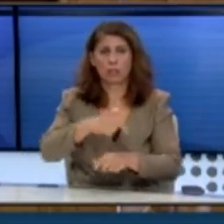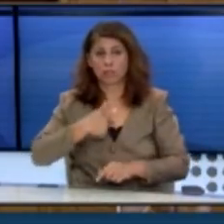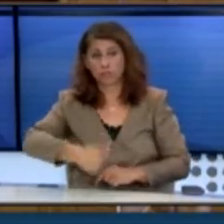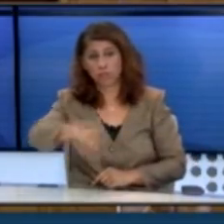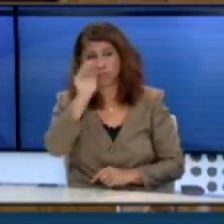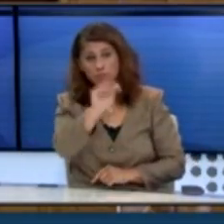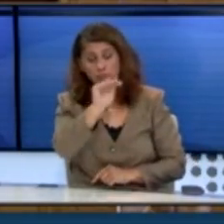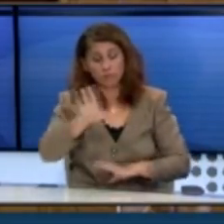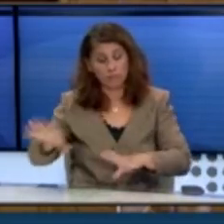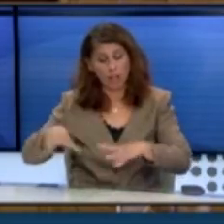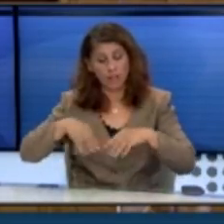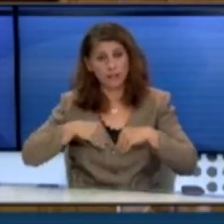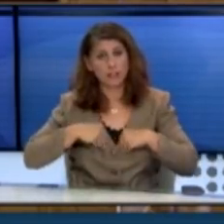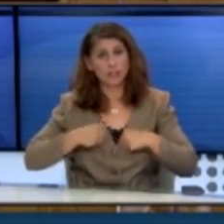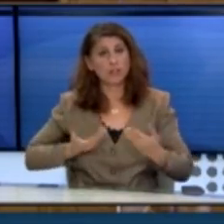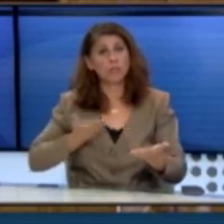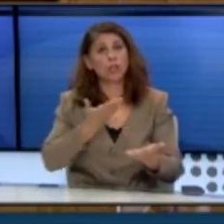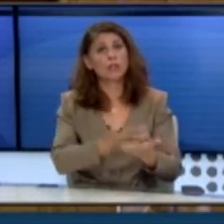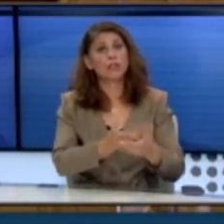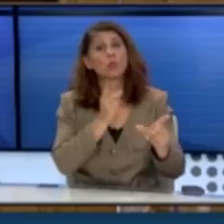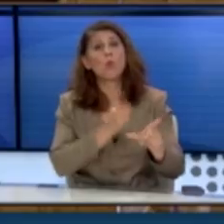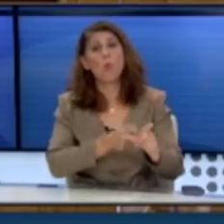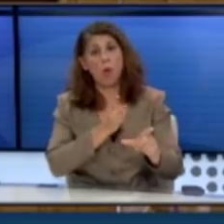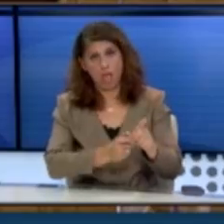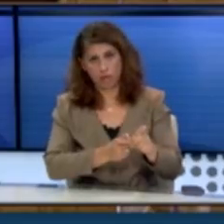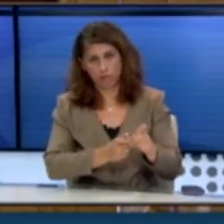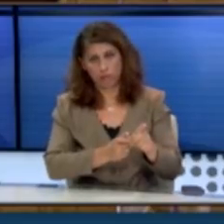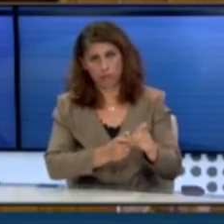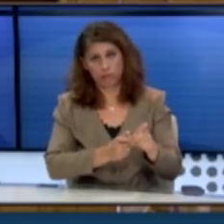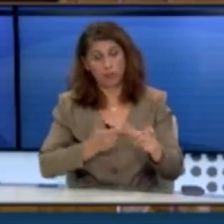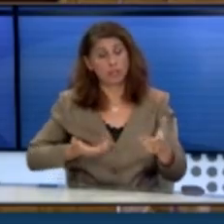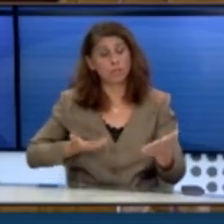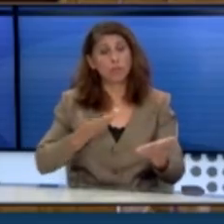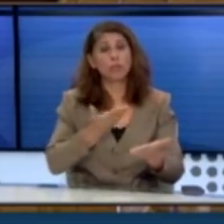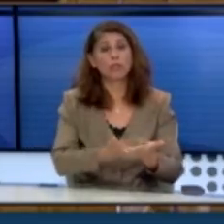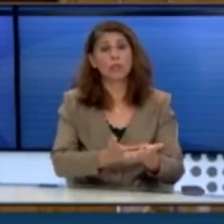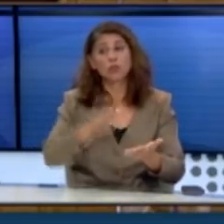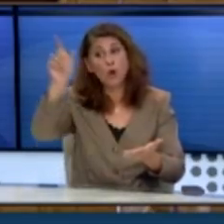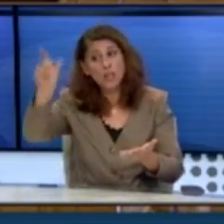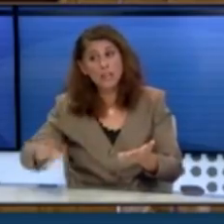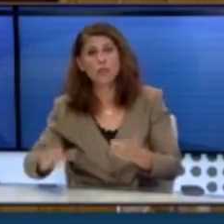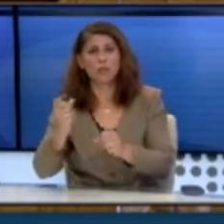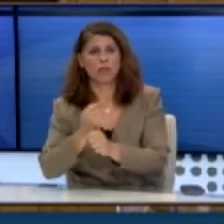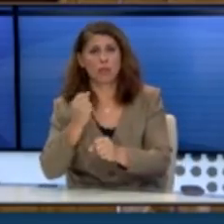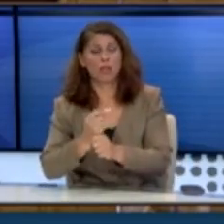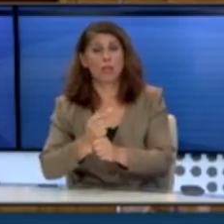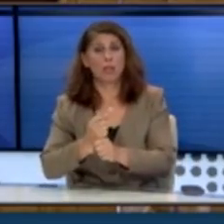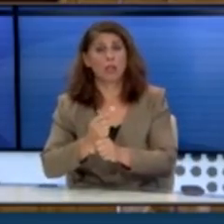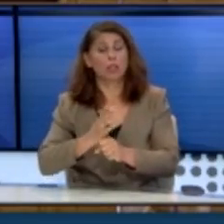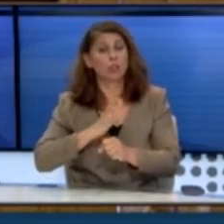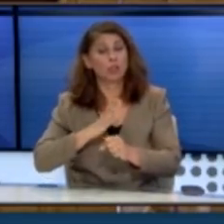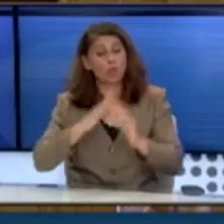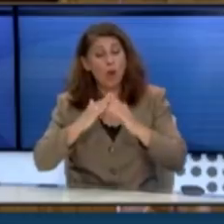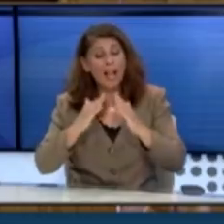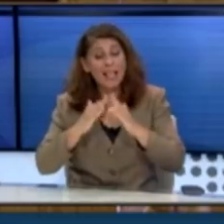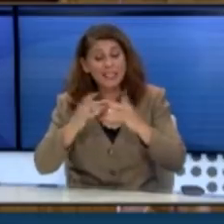να υιοθετήσετε τις προτάσεις του ΚΚΕ, τις προτάσεις των ίδιων των εργαζομένων, των